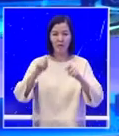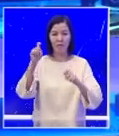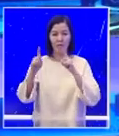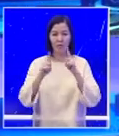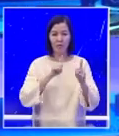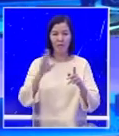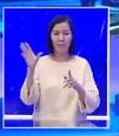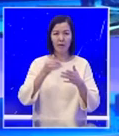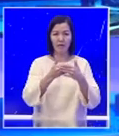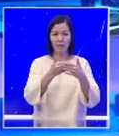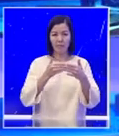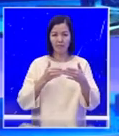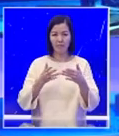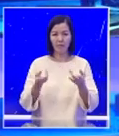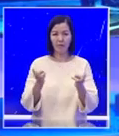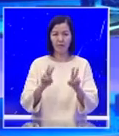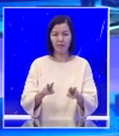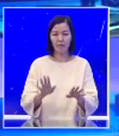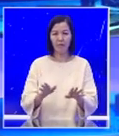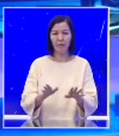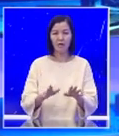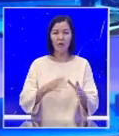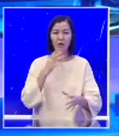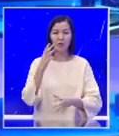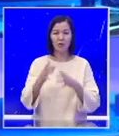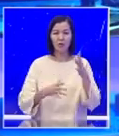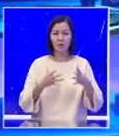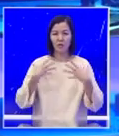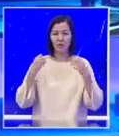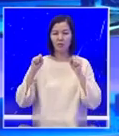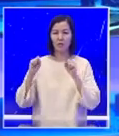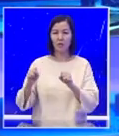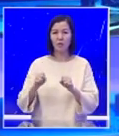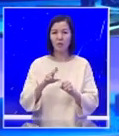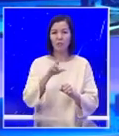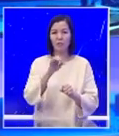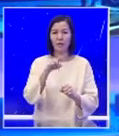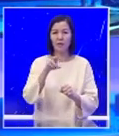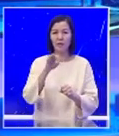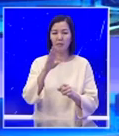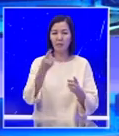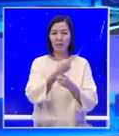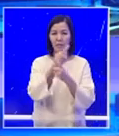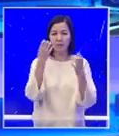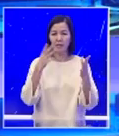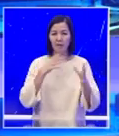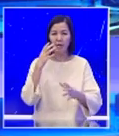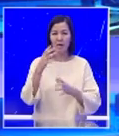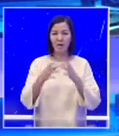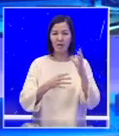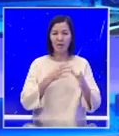кейін кешегерлет. Себебі дүниежүзілік денсаулық сақтау ұйымы коронавирусты пандемия деп жариялады. Халықаралық